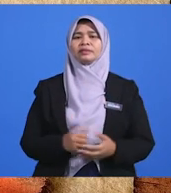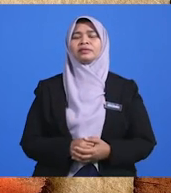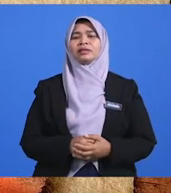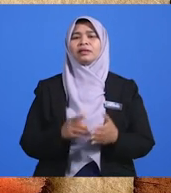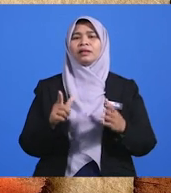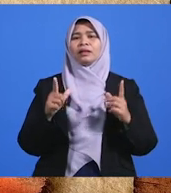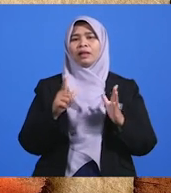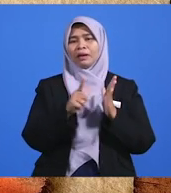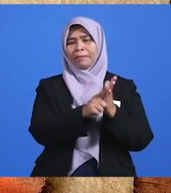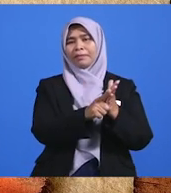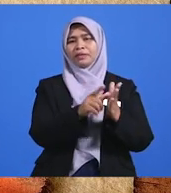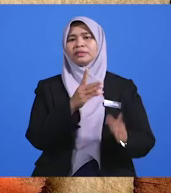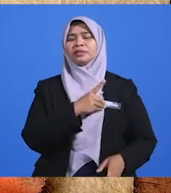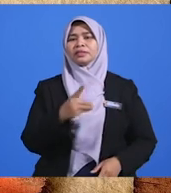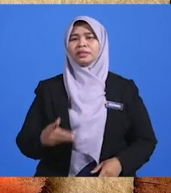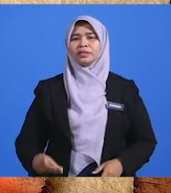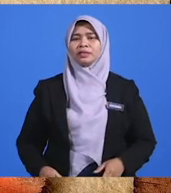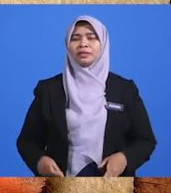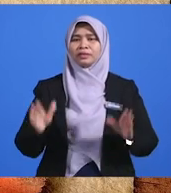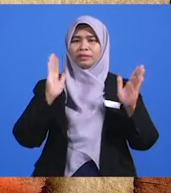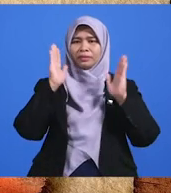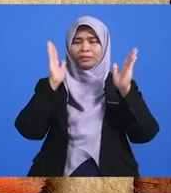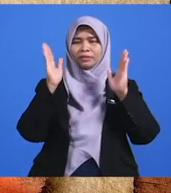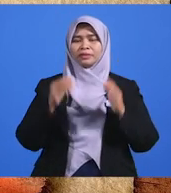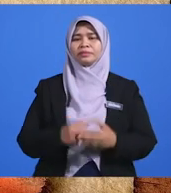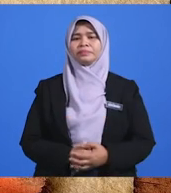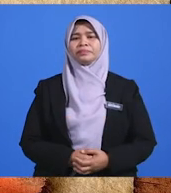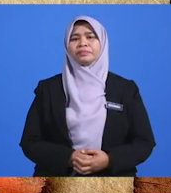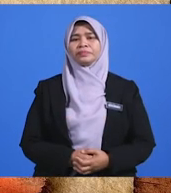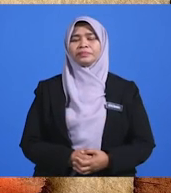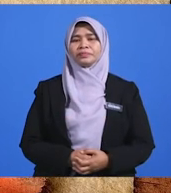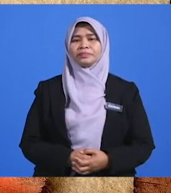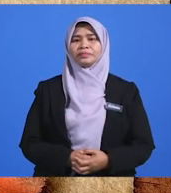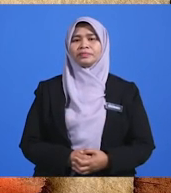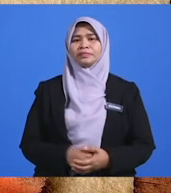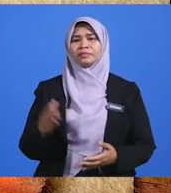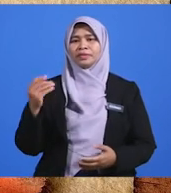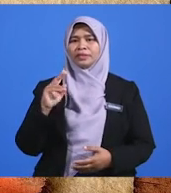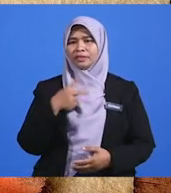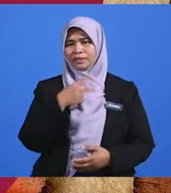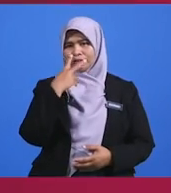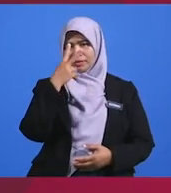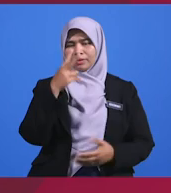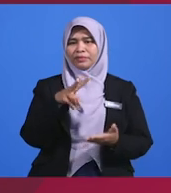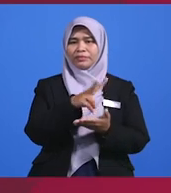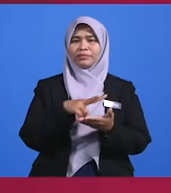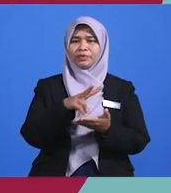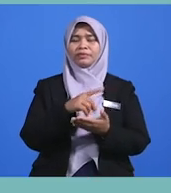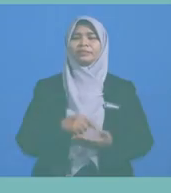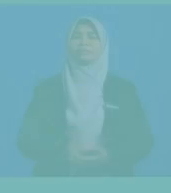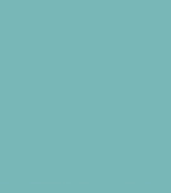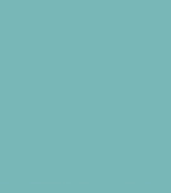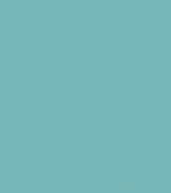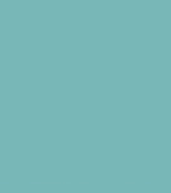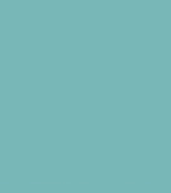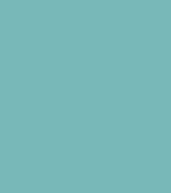sesebuah negara serta melahirkan semangat patriotik yang tinggi. Mari kita lihat video ini.